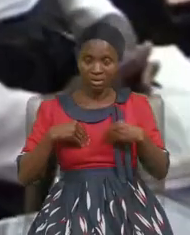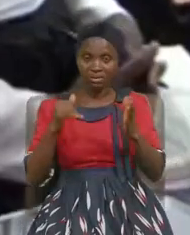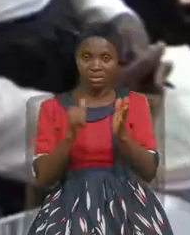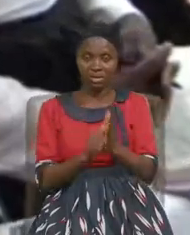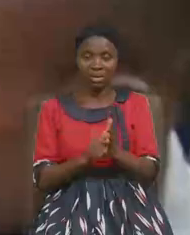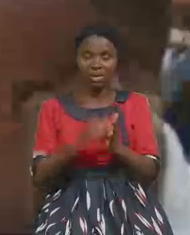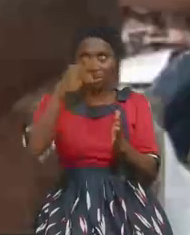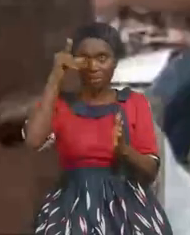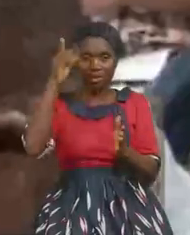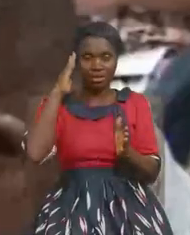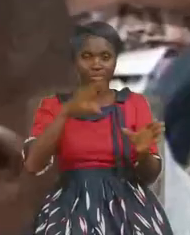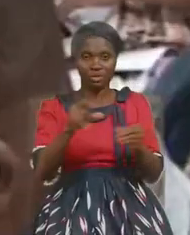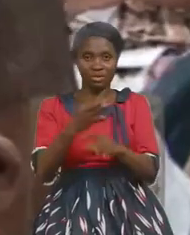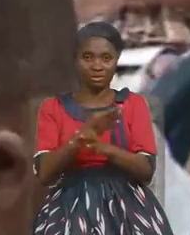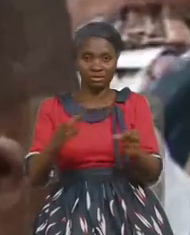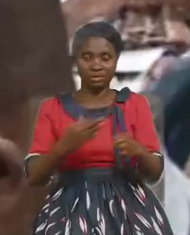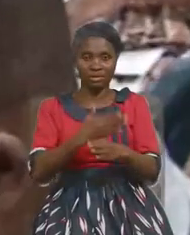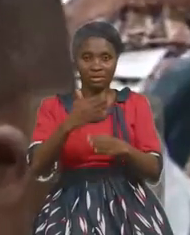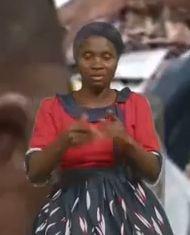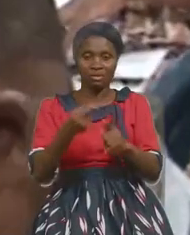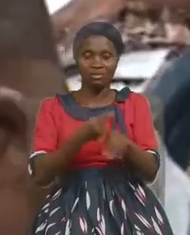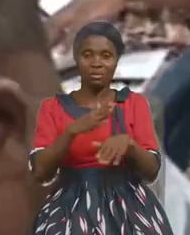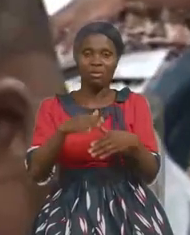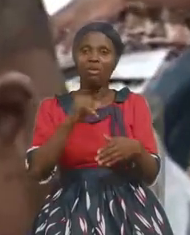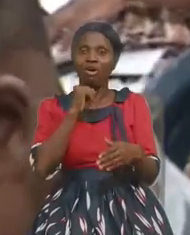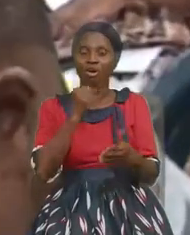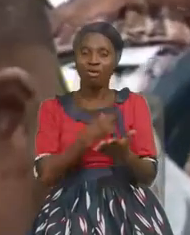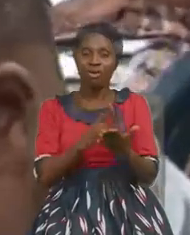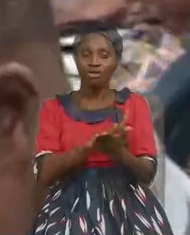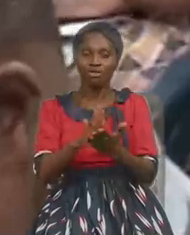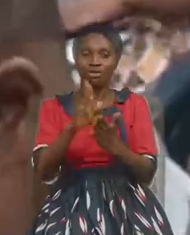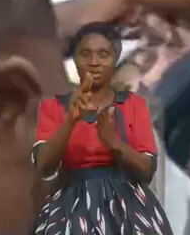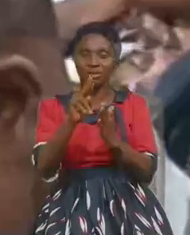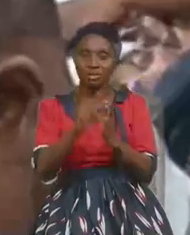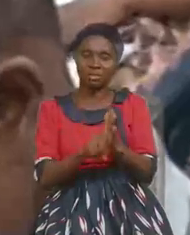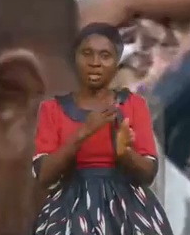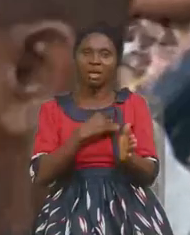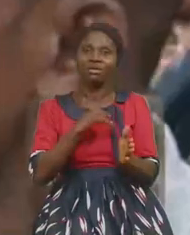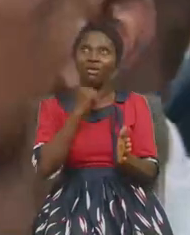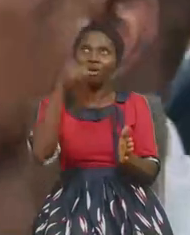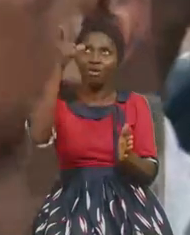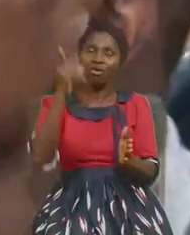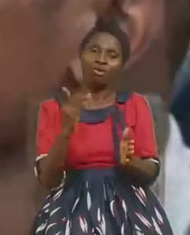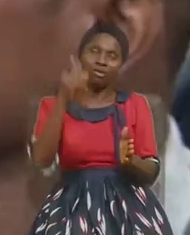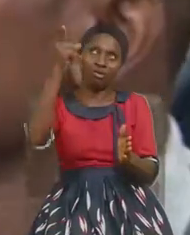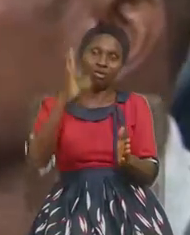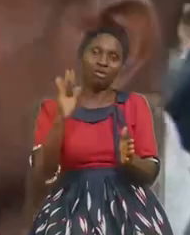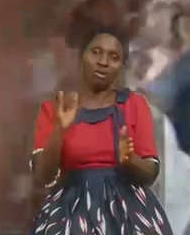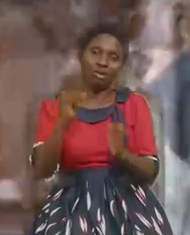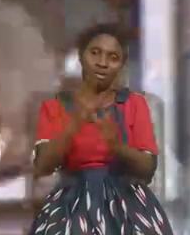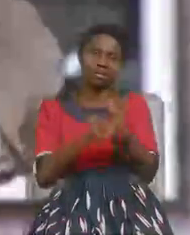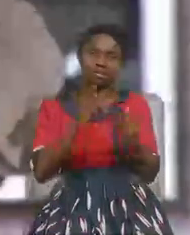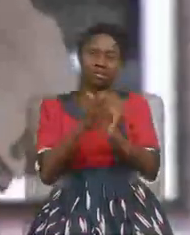complètement de l'injustice et de l'impiété au nom de Jésus. Verset 13. En attendant